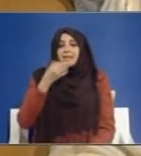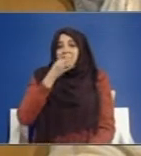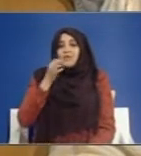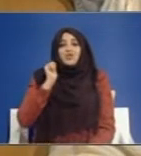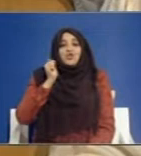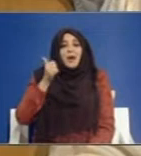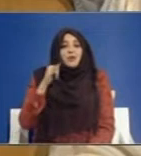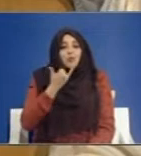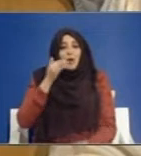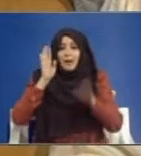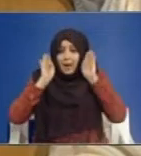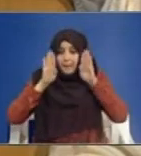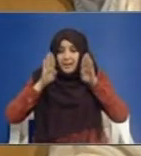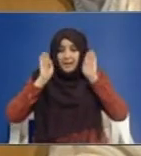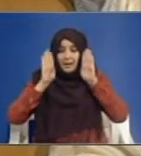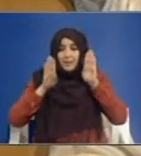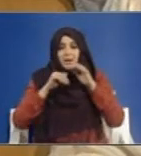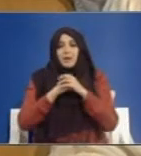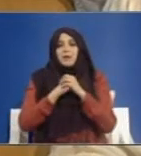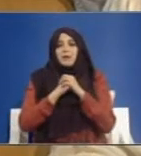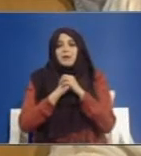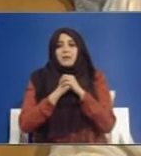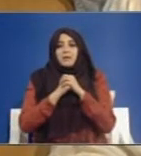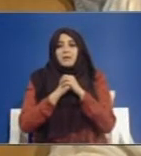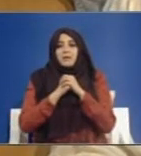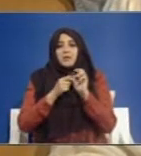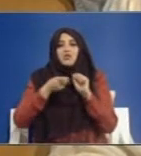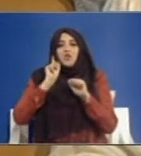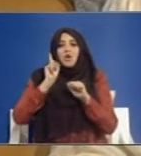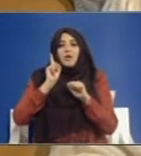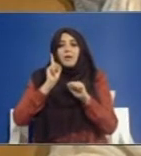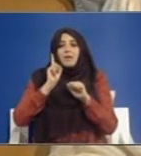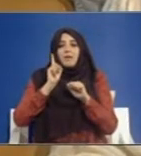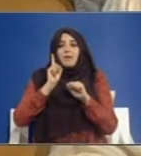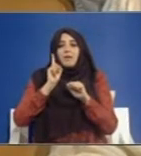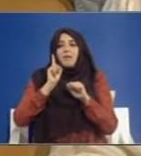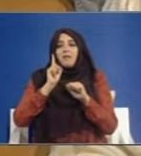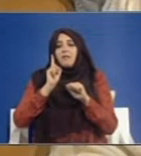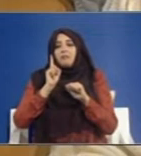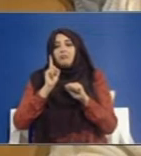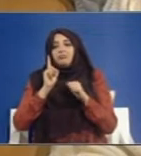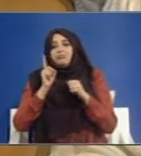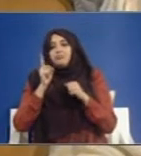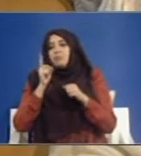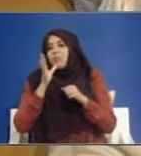يوم تصلي في كل يوم تصلي إلا عند العجز وهو قليل